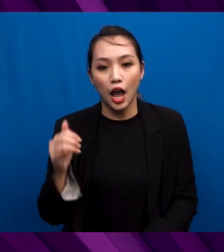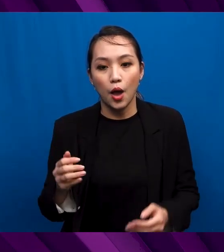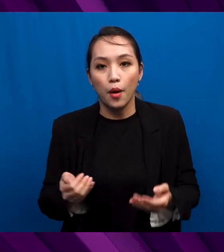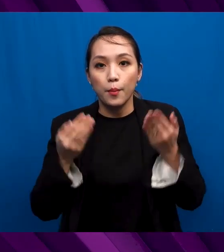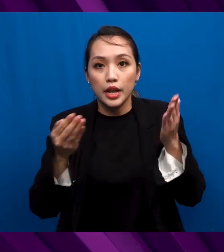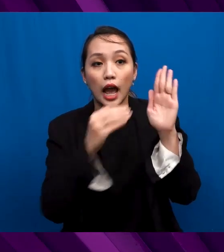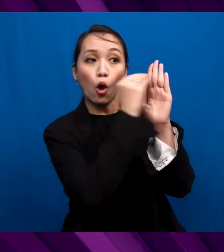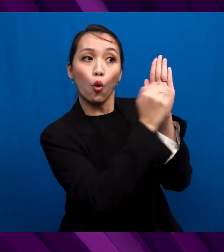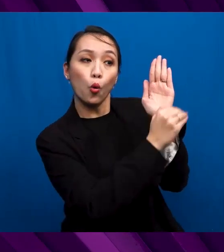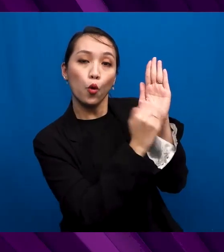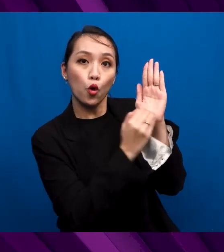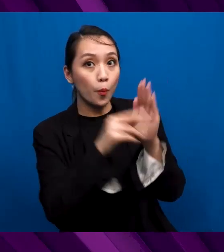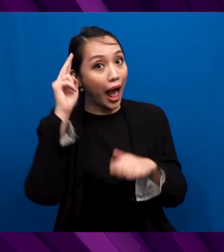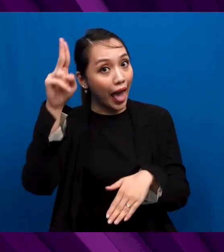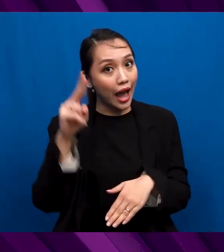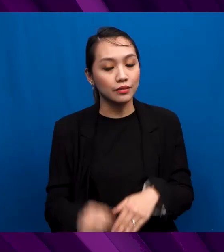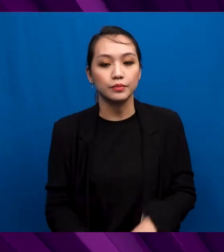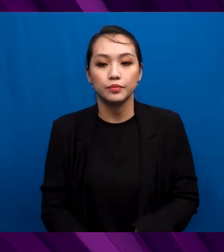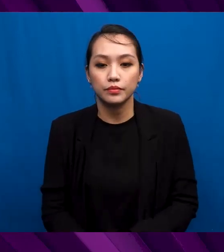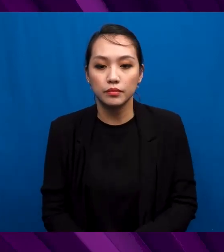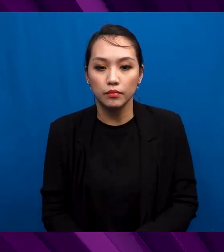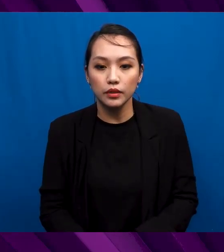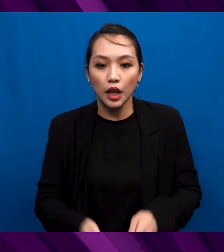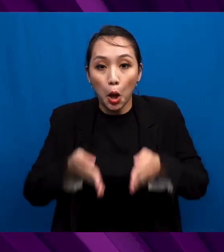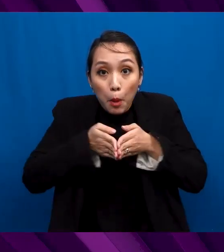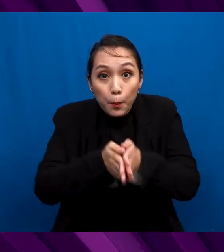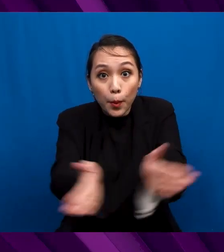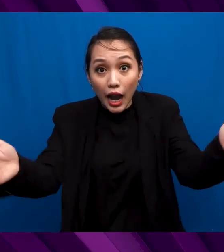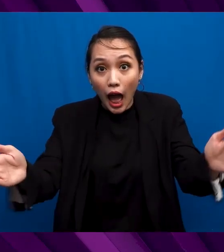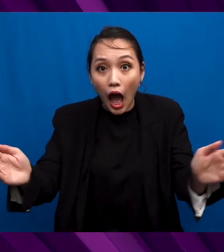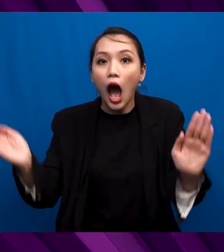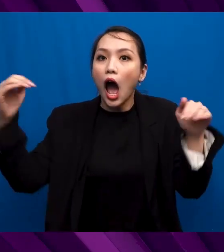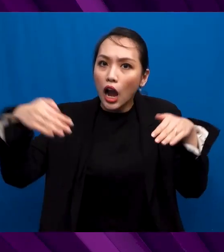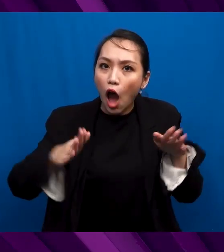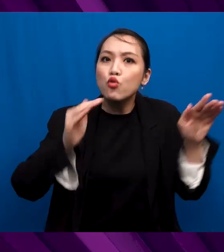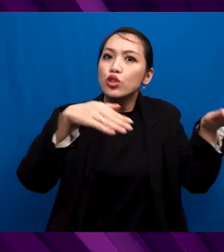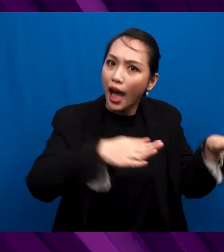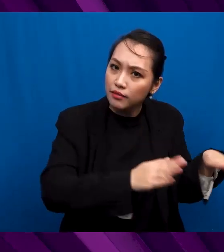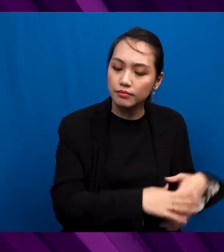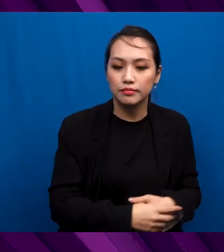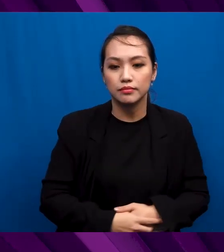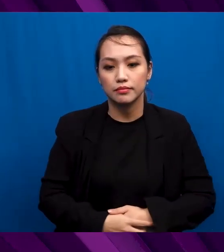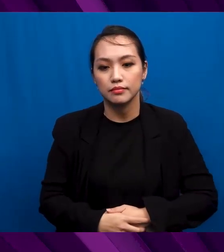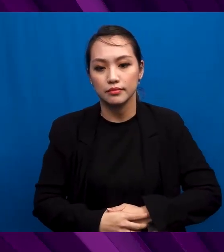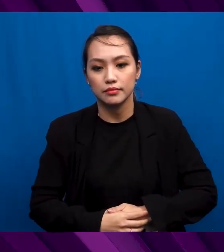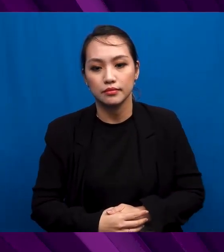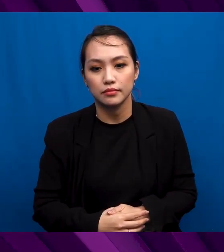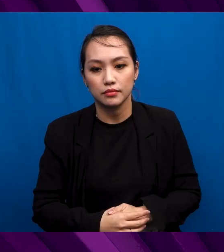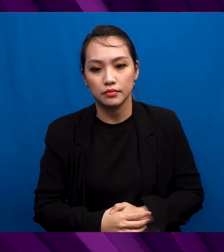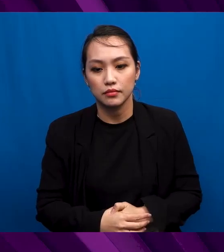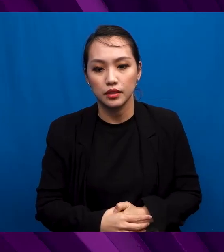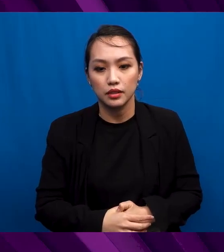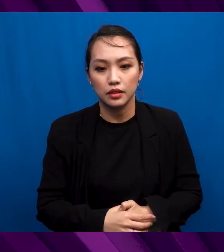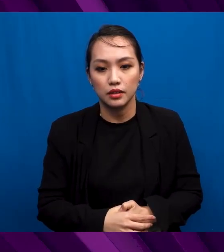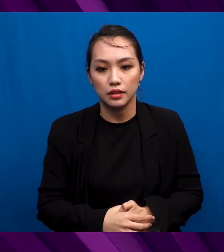langsung dari hadirat Allah. Jangan remehkan perkataan orang yang mau mati. Orang yang sudah dekat ajalnya, kalau dia ikut